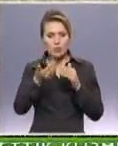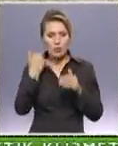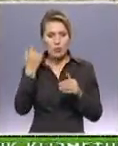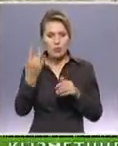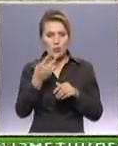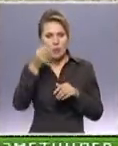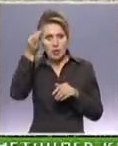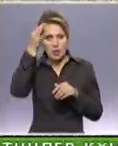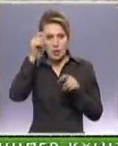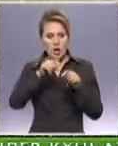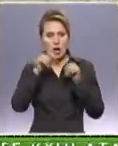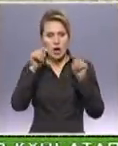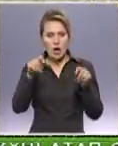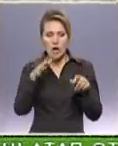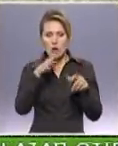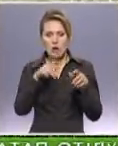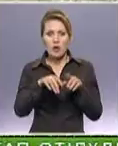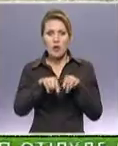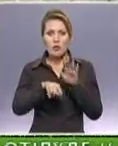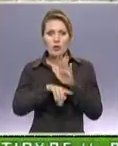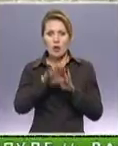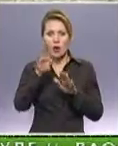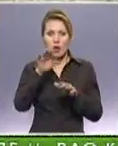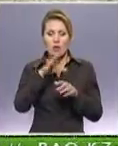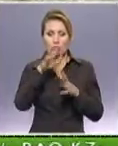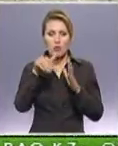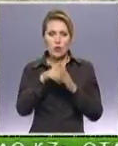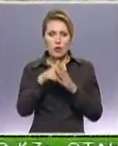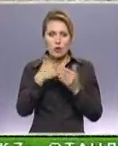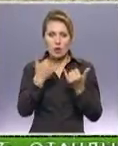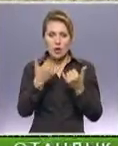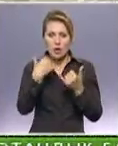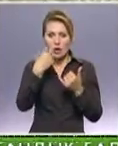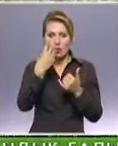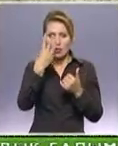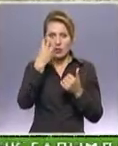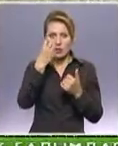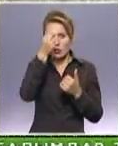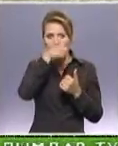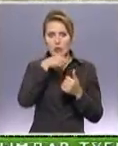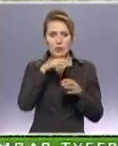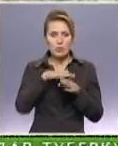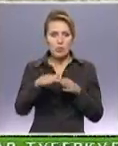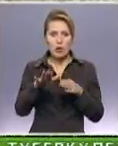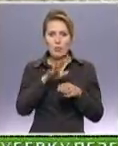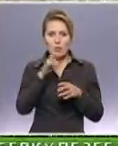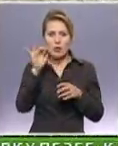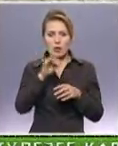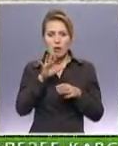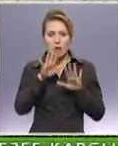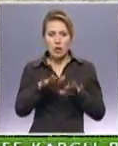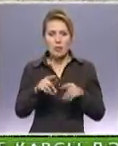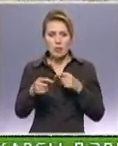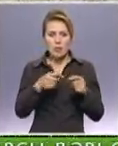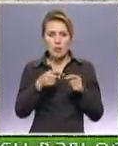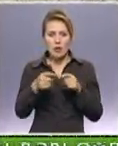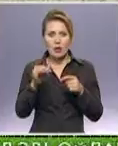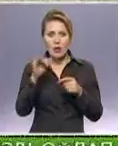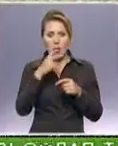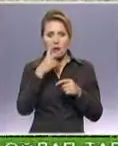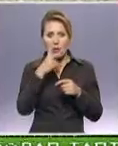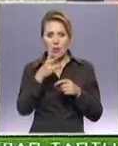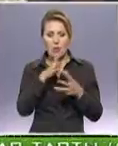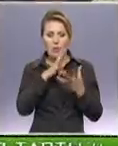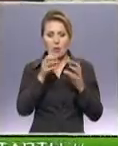рет ескерткіш ашылған кезде көтерілген еді. Бірақ олой биылғы 300 жылдықта да іске аспады. Әрине жергілікті биліктің бейғамдығынан